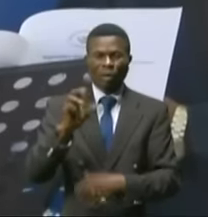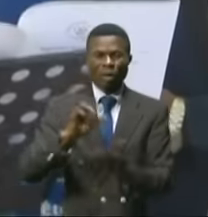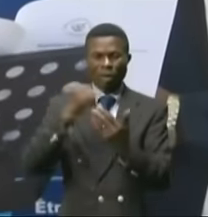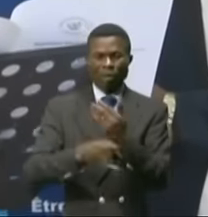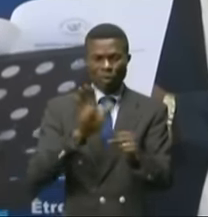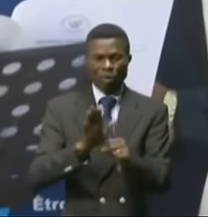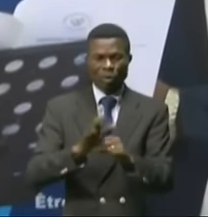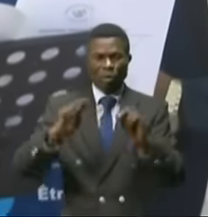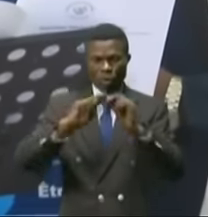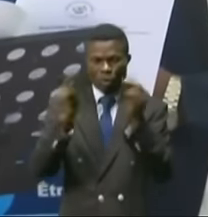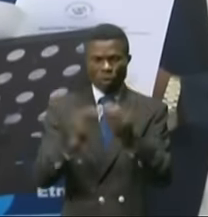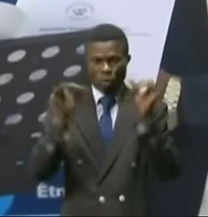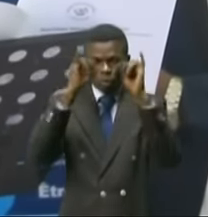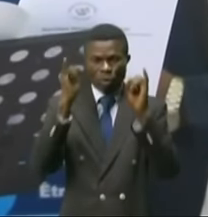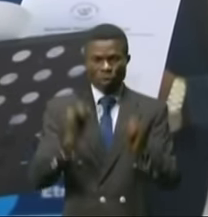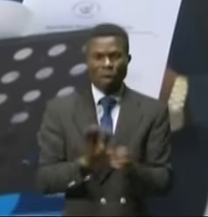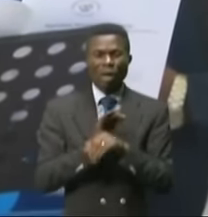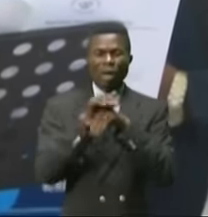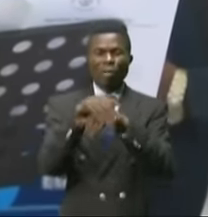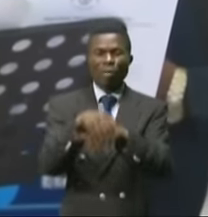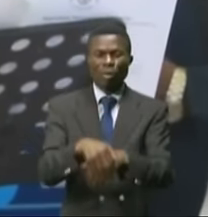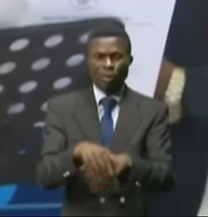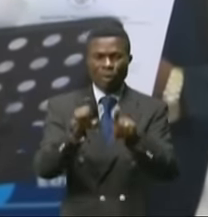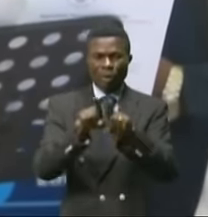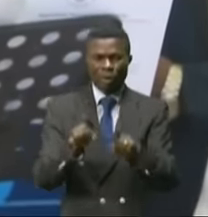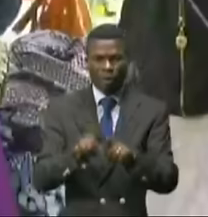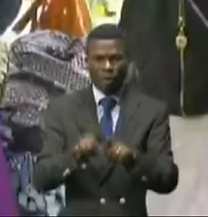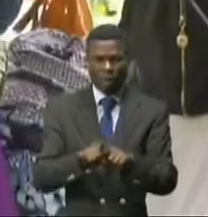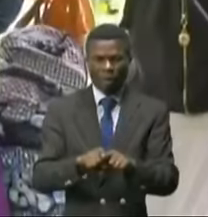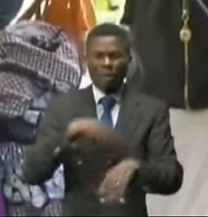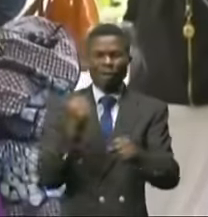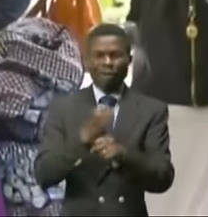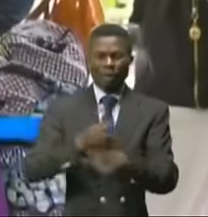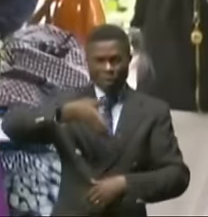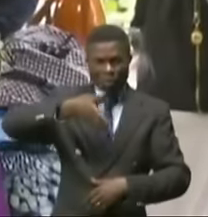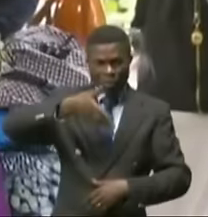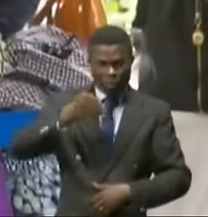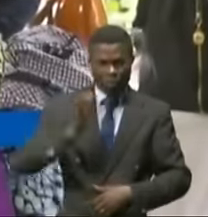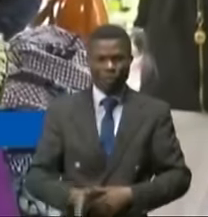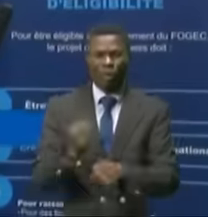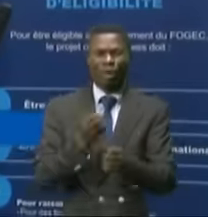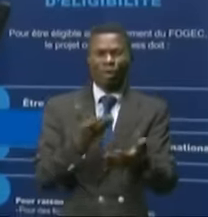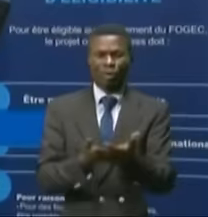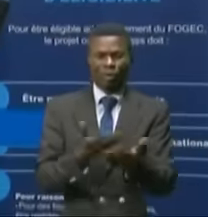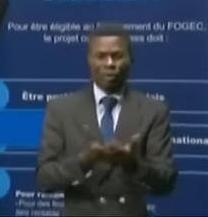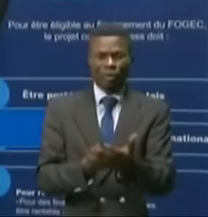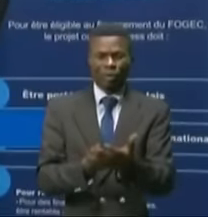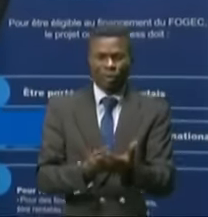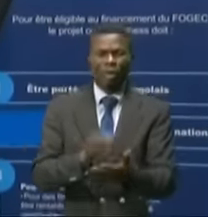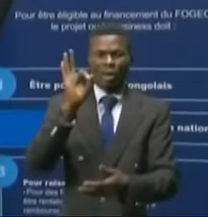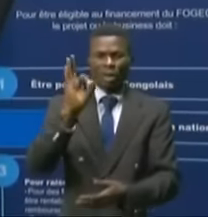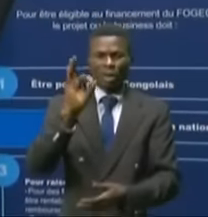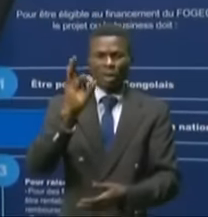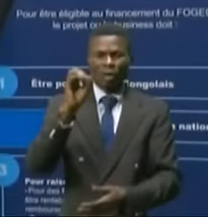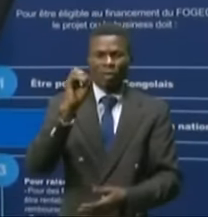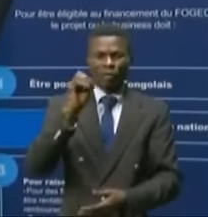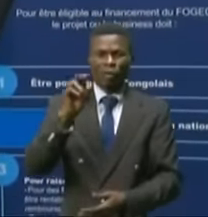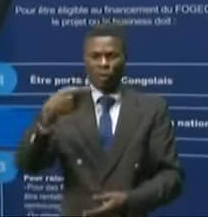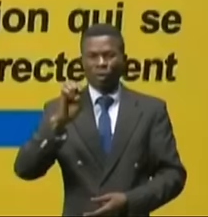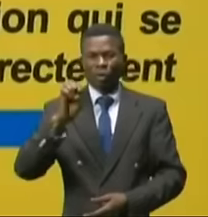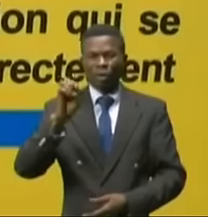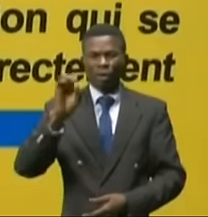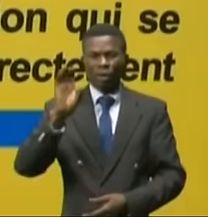la plateforme numérique contribuera à professionnaliser les services offerts par le Fogiec, favorisant